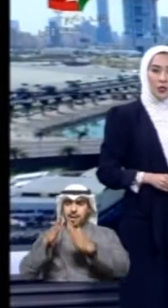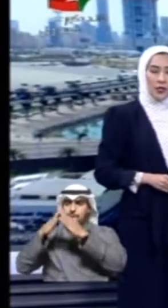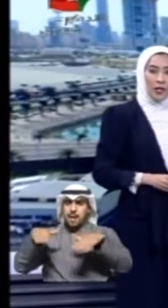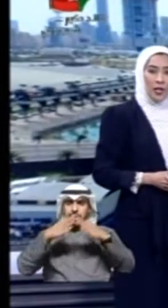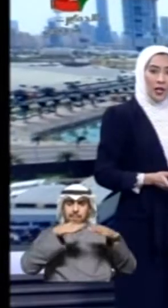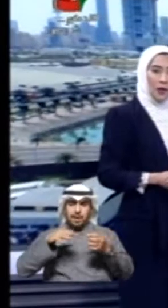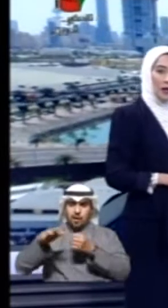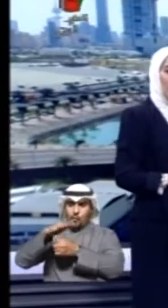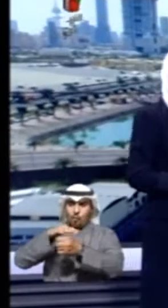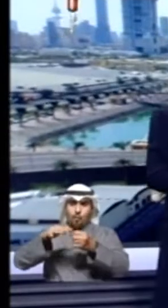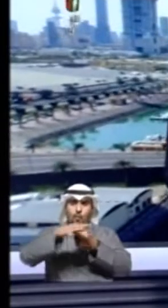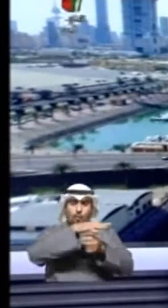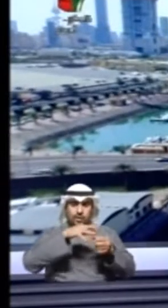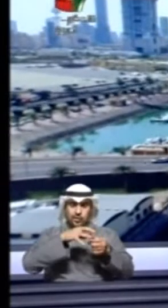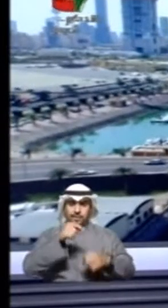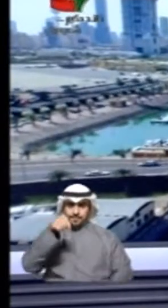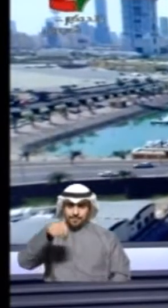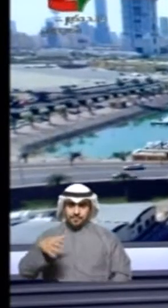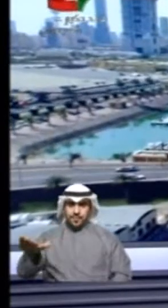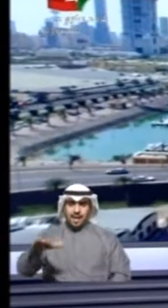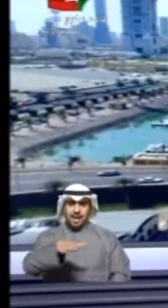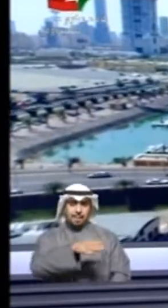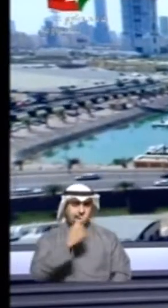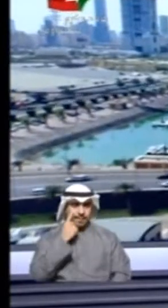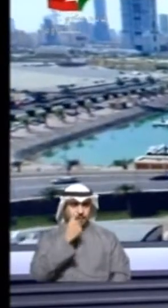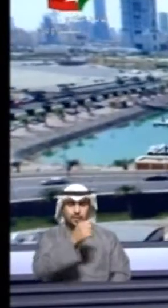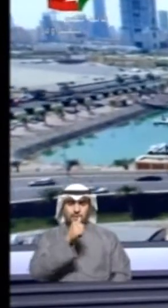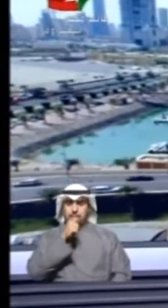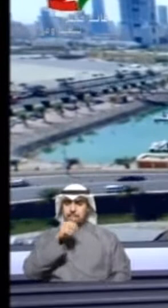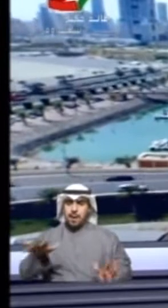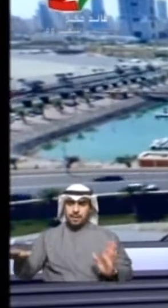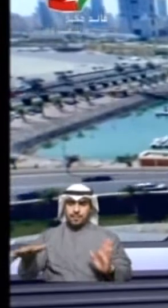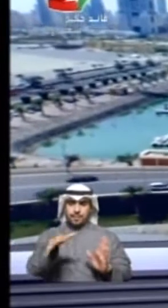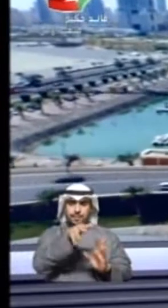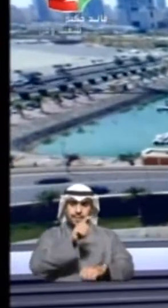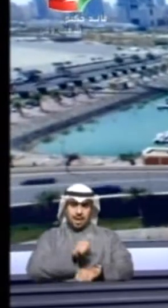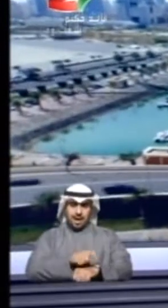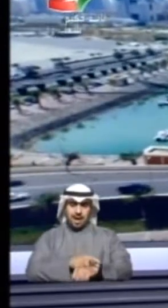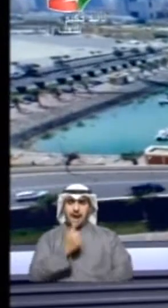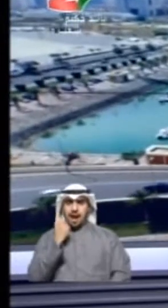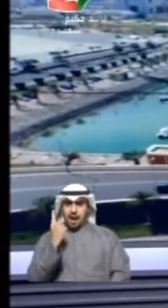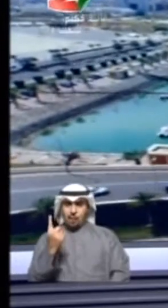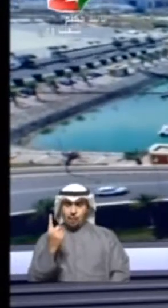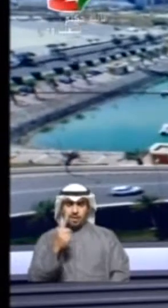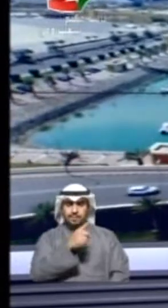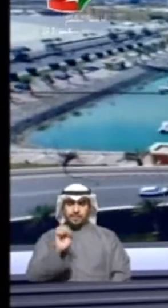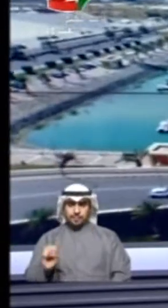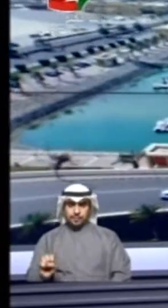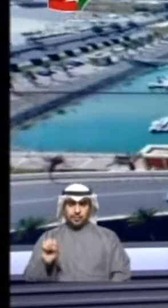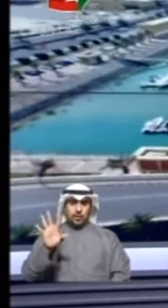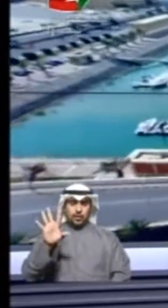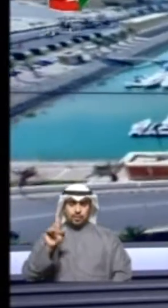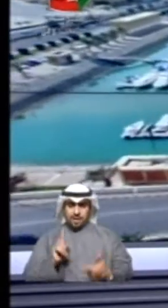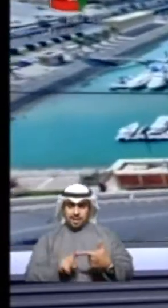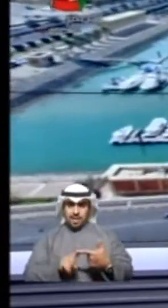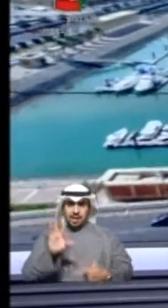وكذلك الجزر. البحر خلال 24 ساعة القادمة راح يكون خفيف لمعتدل الموج، يصل ارتفاع الموج نهارا ما بين 1 إلى 3 قدم،